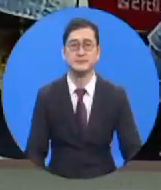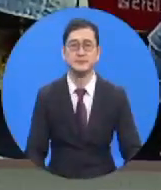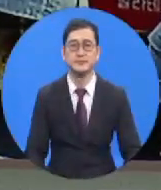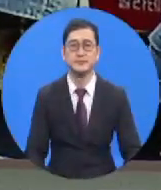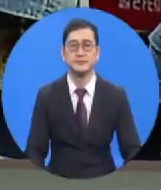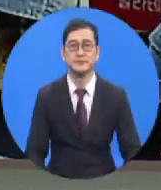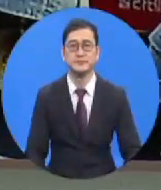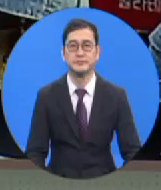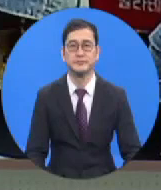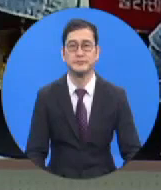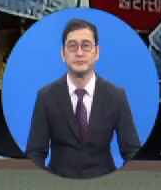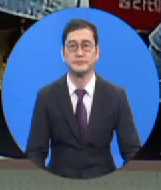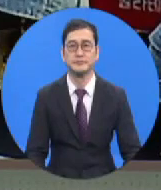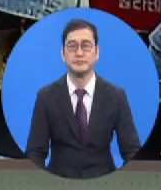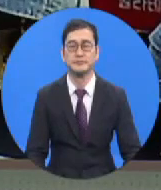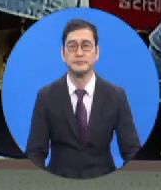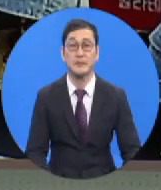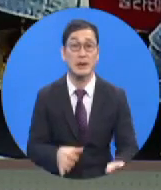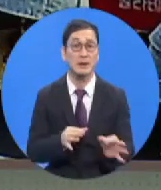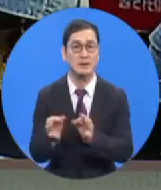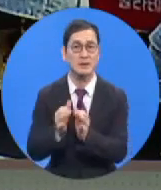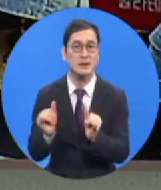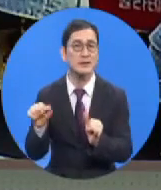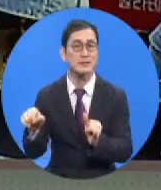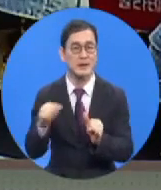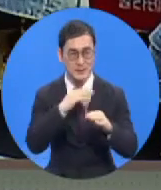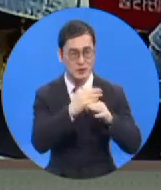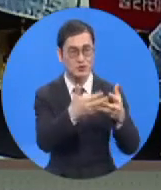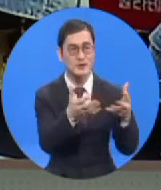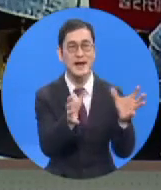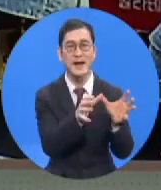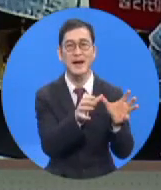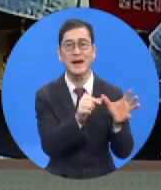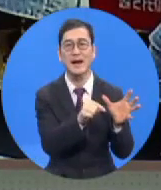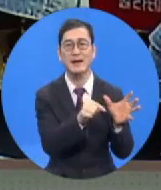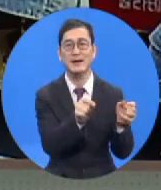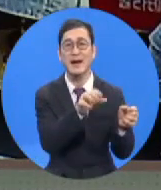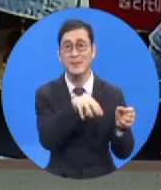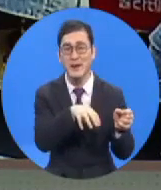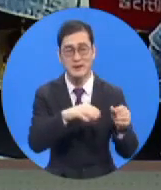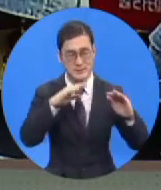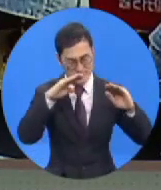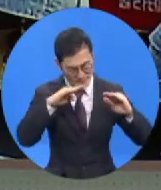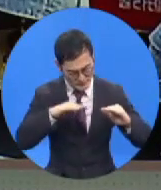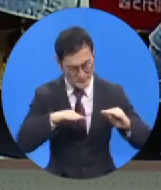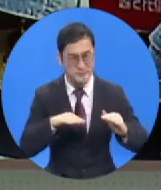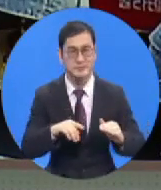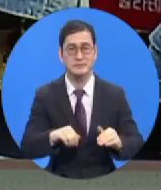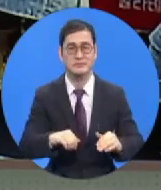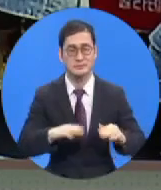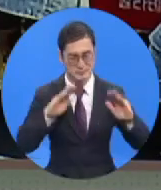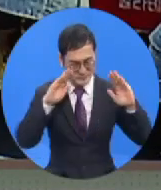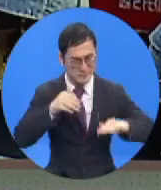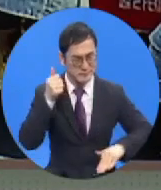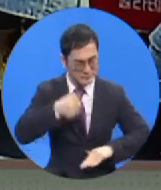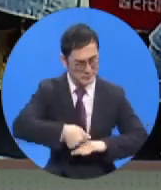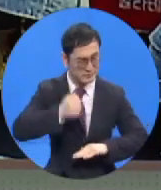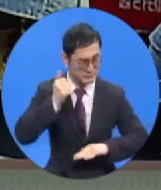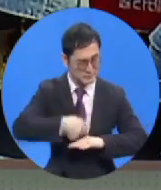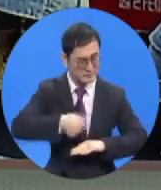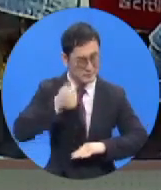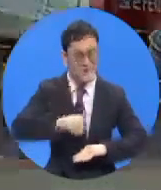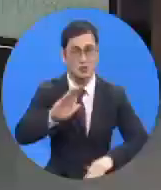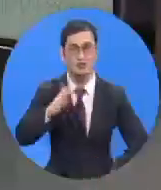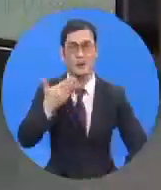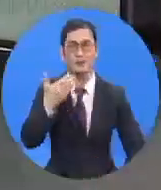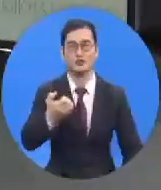지금 자영업자들이 민주당 당사 앞에서 999배를 올리면서 손해에 대한 보상을 요구하는